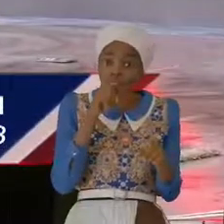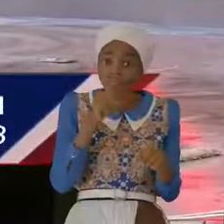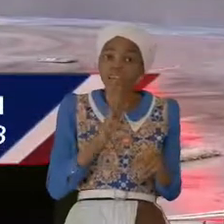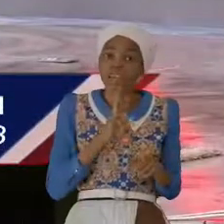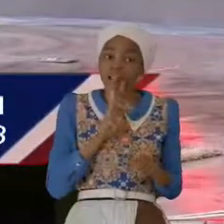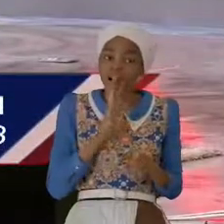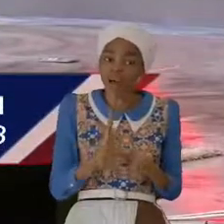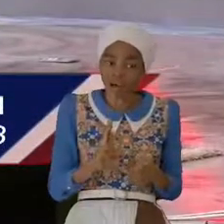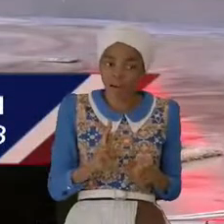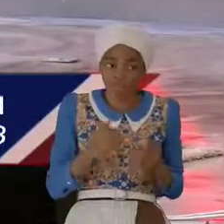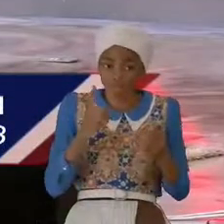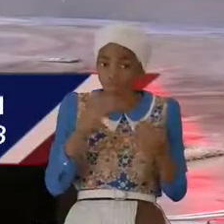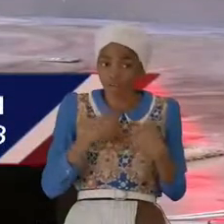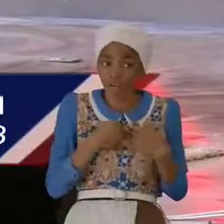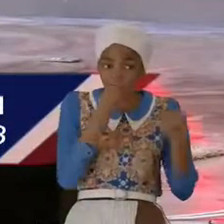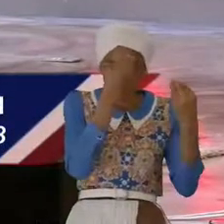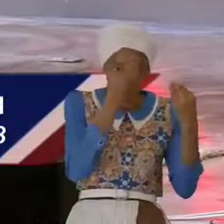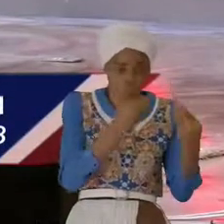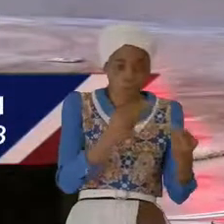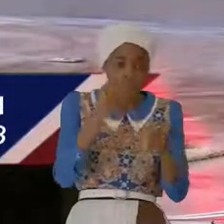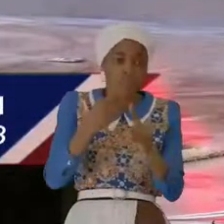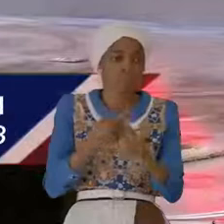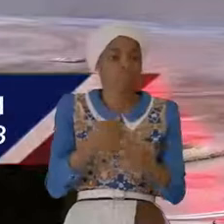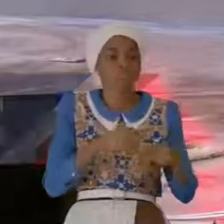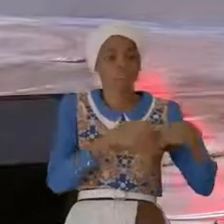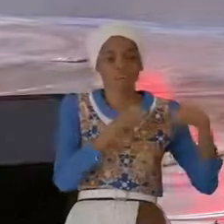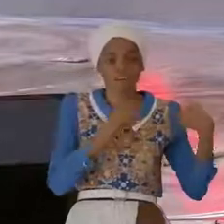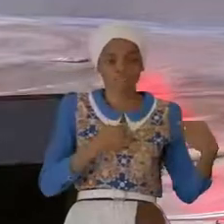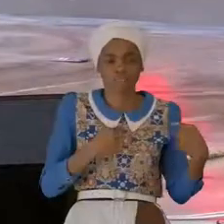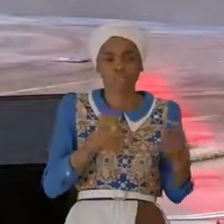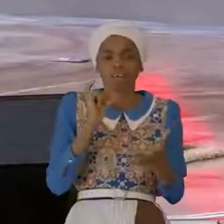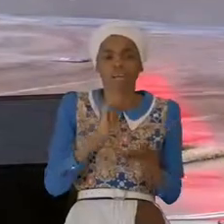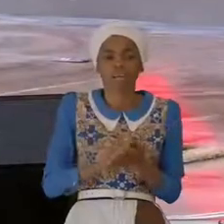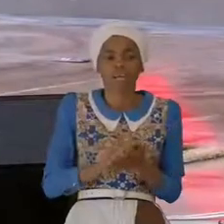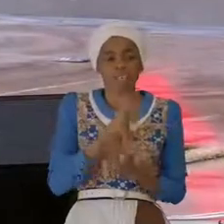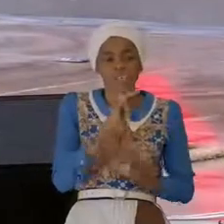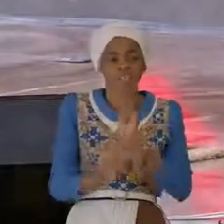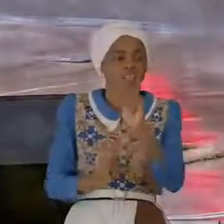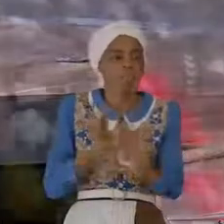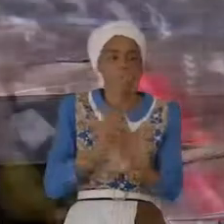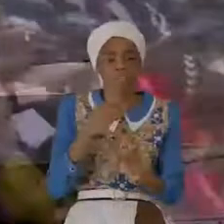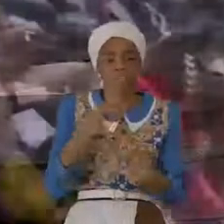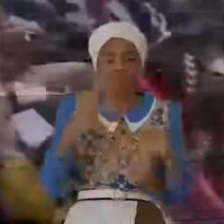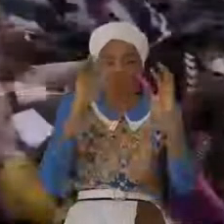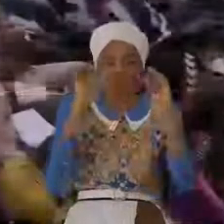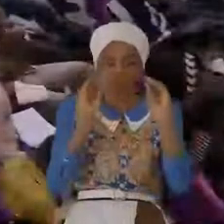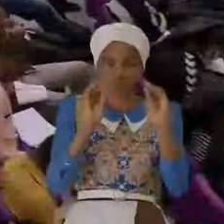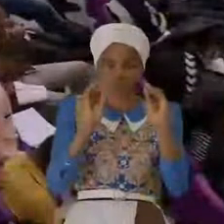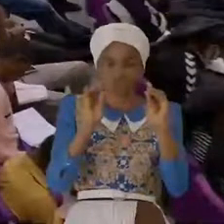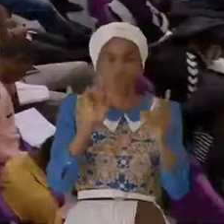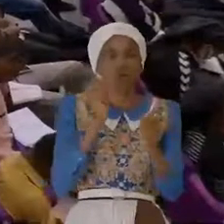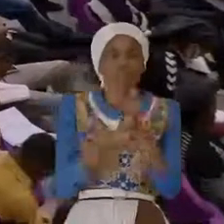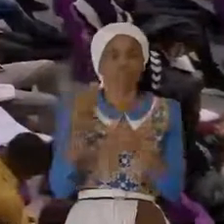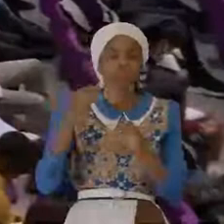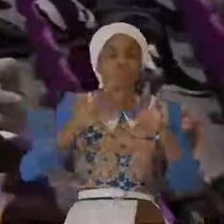que vous ne naissiez de nouveau, vous avez obéi de cœur à la règle de doctrine dans laquelle